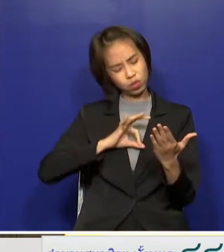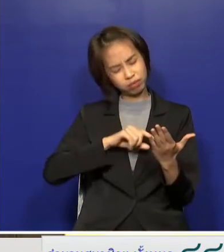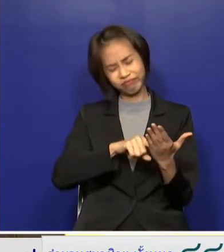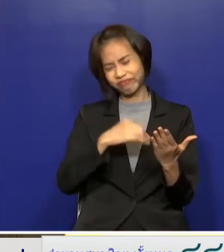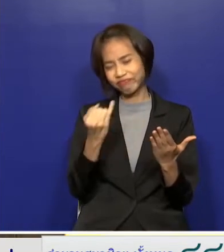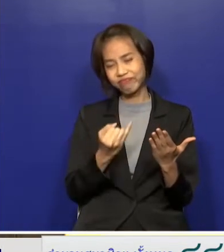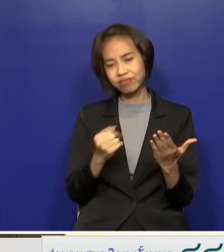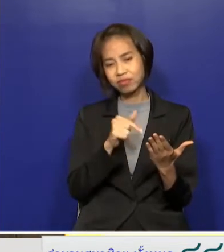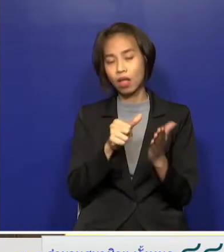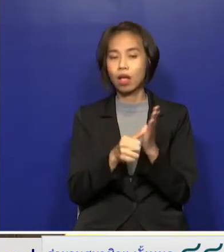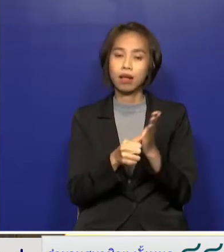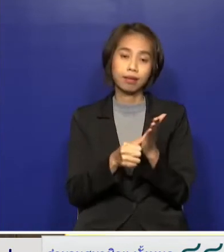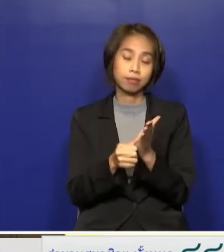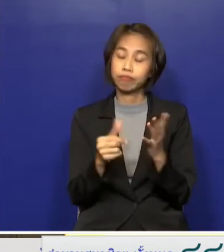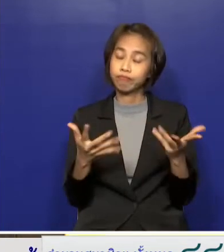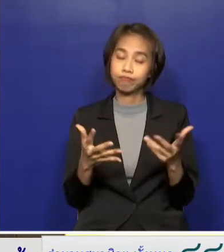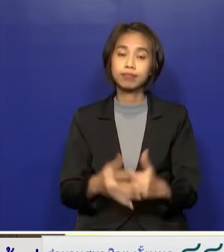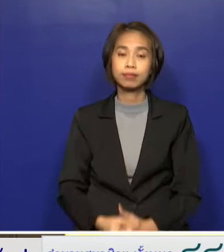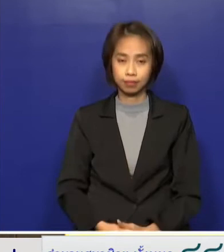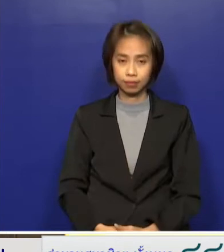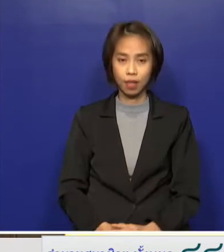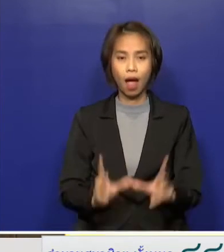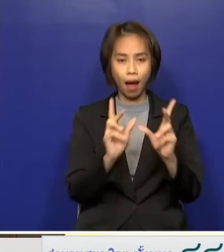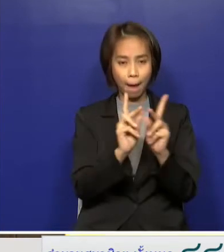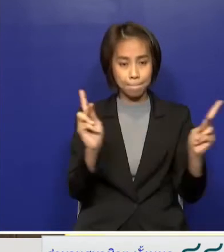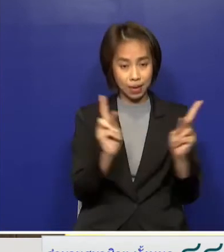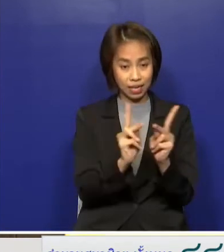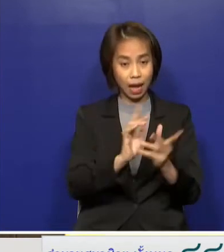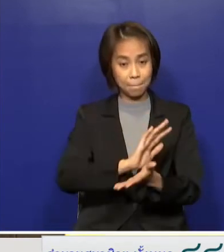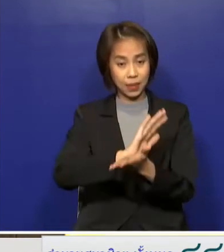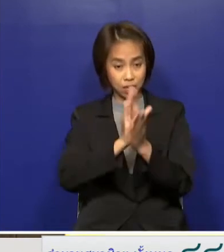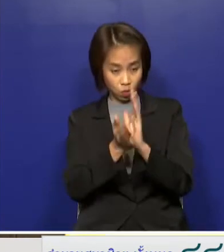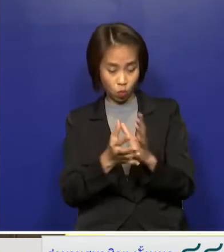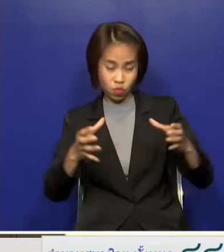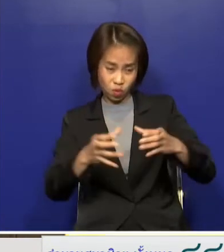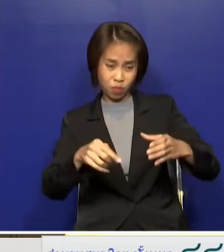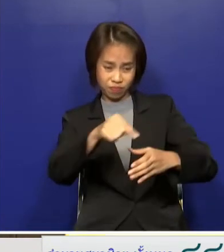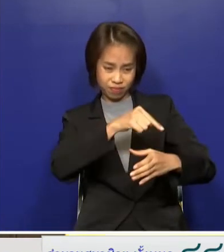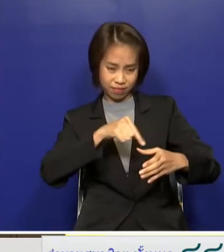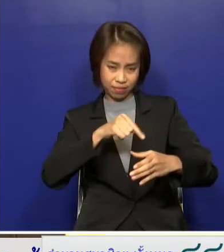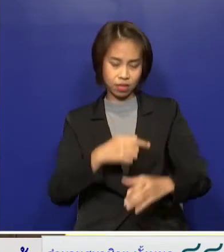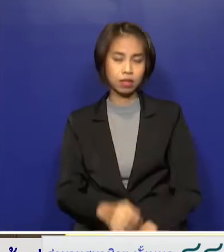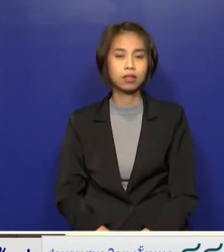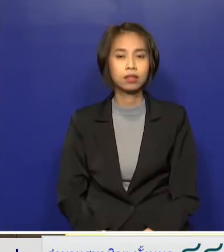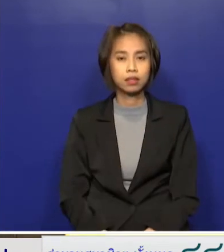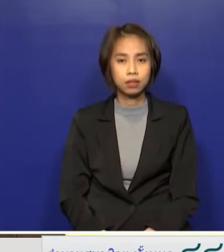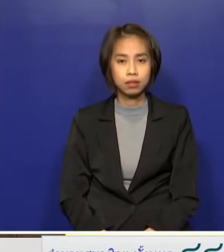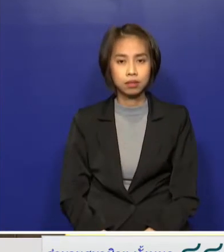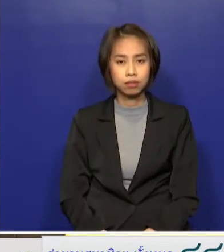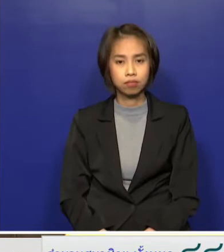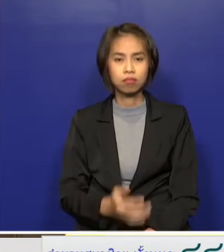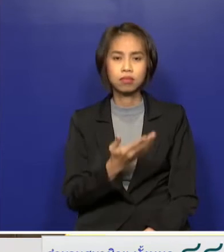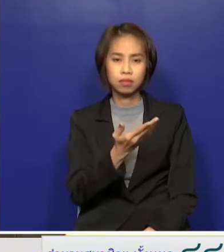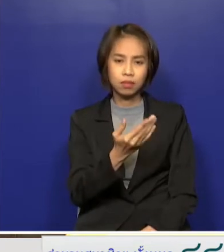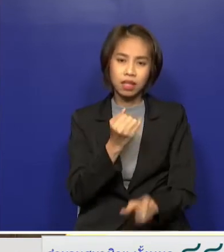ไขตอนนี้ก็ไปอยู่ตรงนั้นเพราะนั้นกรรมการปฏิรูปนะครับในชุดนี้นะอยากจะเรียนว่าท่านไม่ต้องท